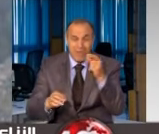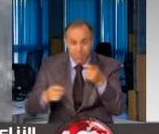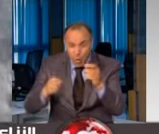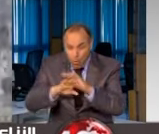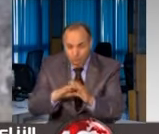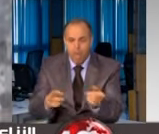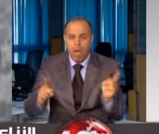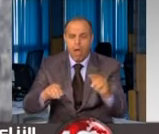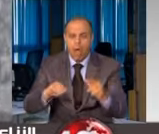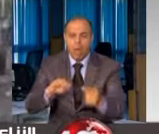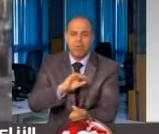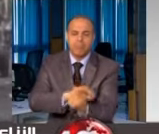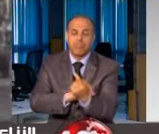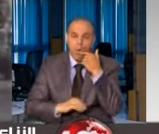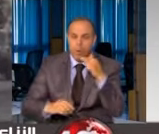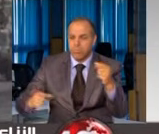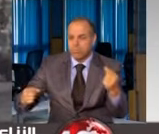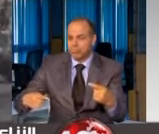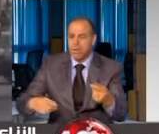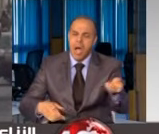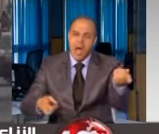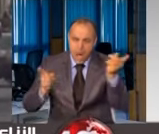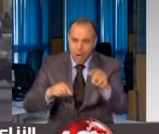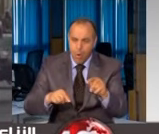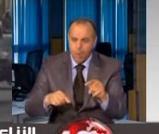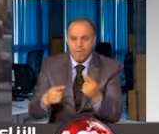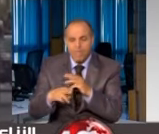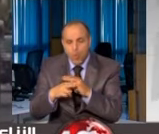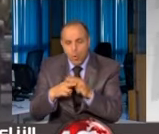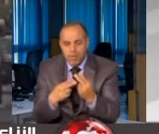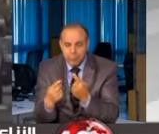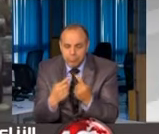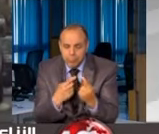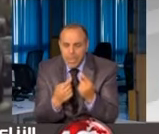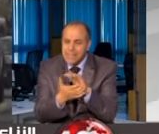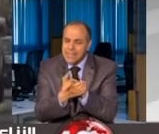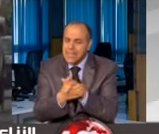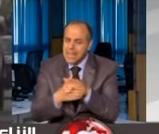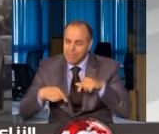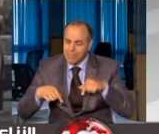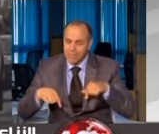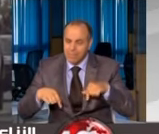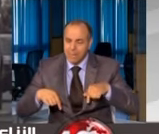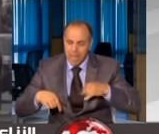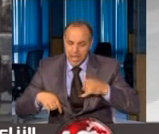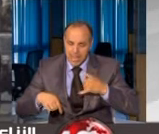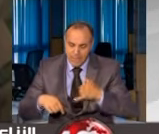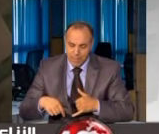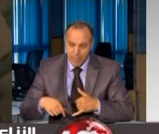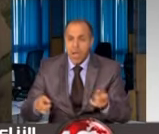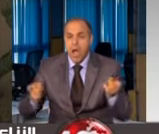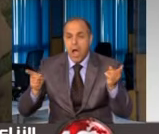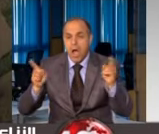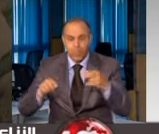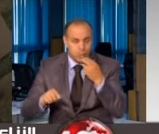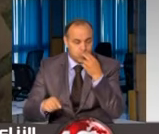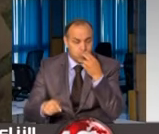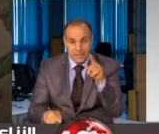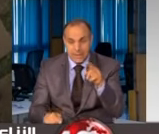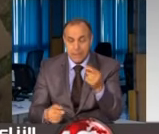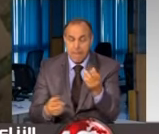ومشاورات السلام التي تتكثف في الكويت لإنهاء القتال الدائري في اليمن لأكثر من عام، لم يختلف المشهد الأمني في